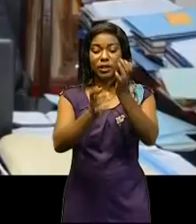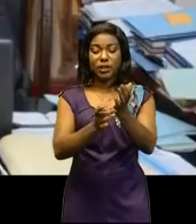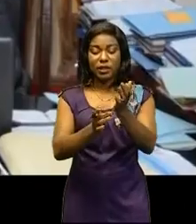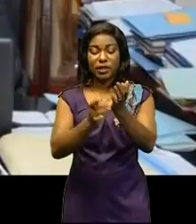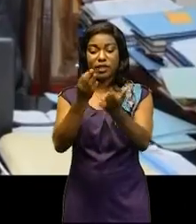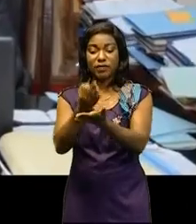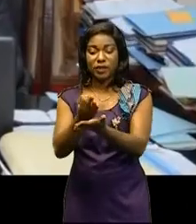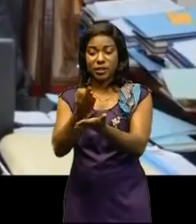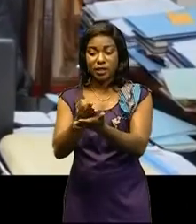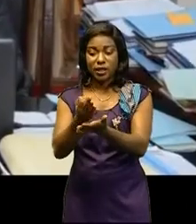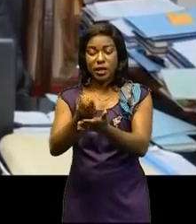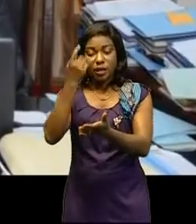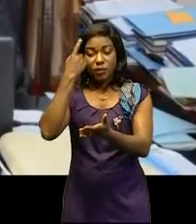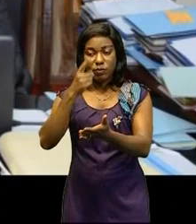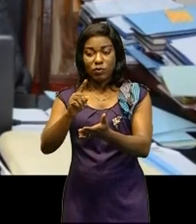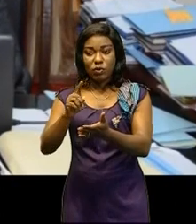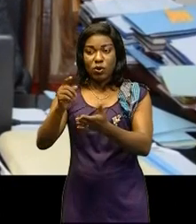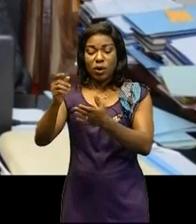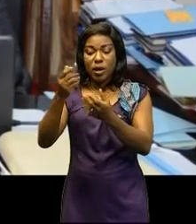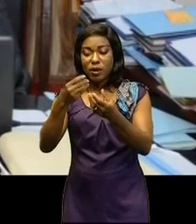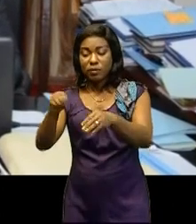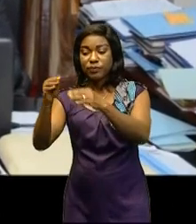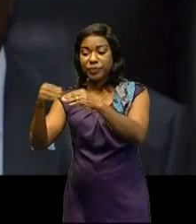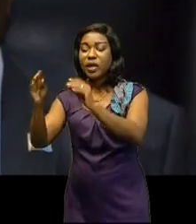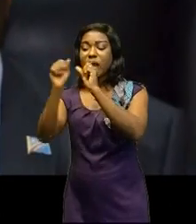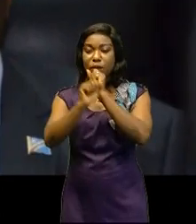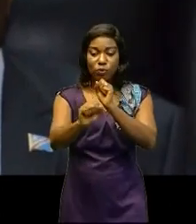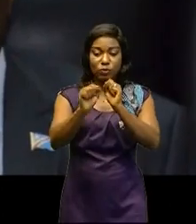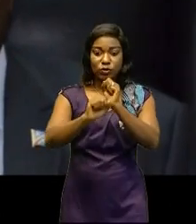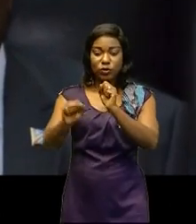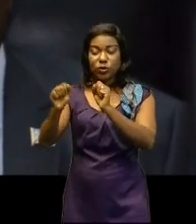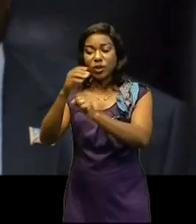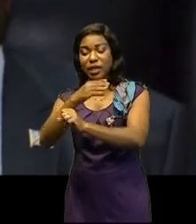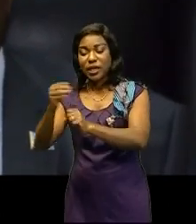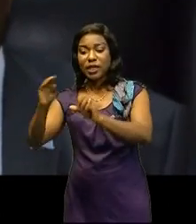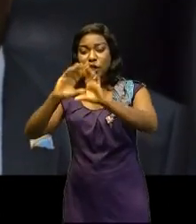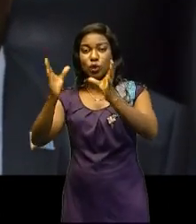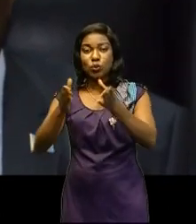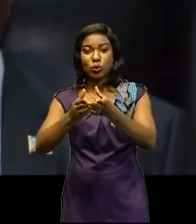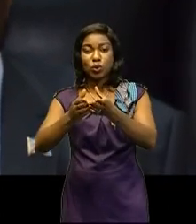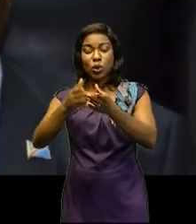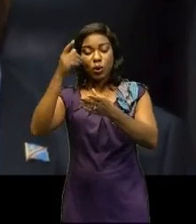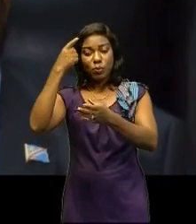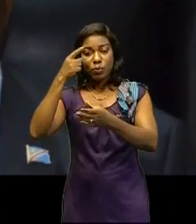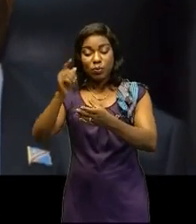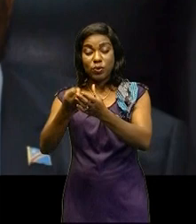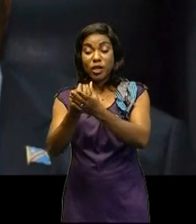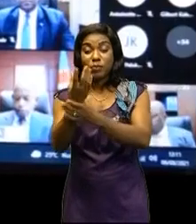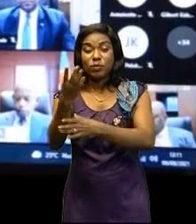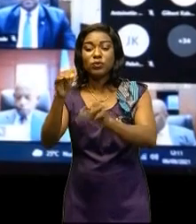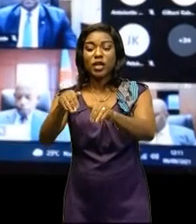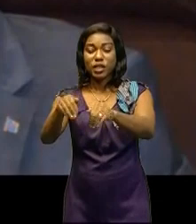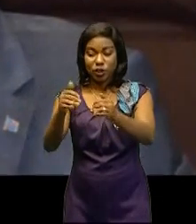vue d'assurer le marketing, la promotion et la certification biologique et équitable de produits